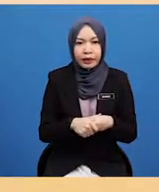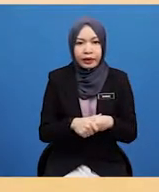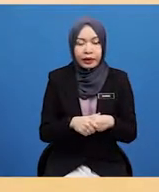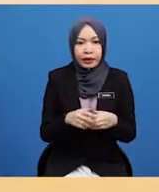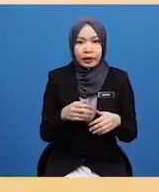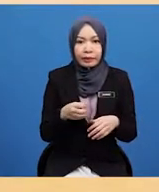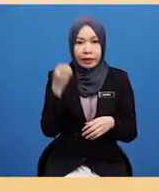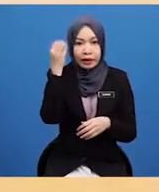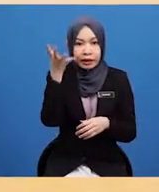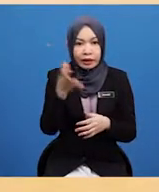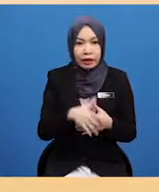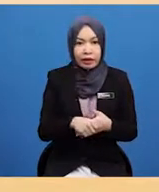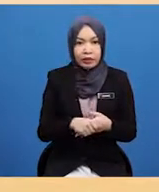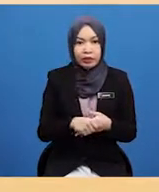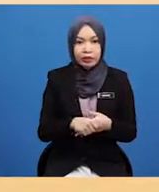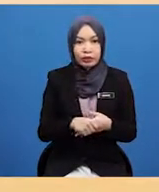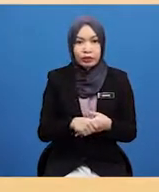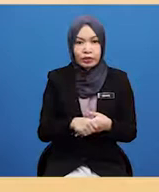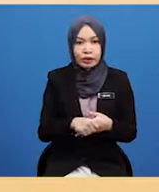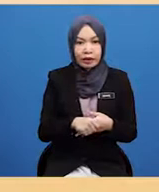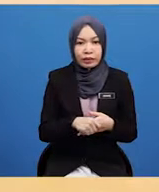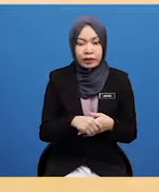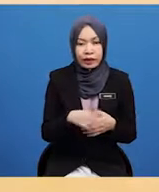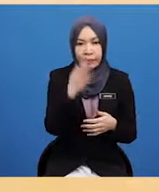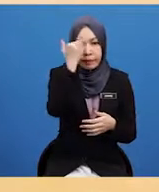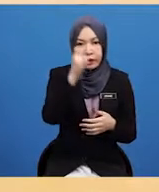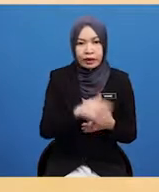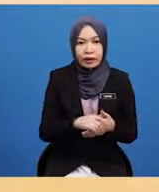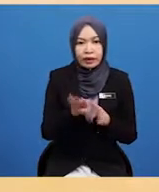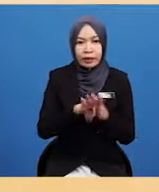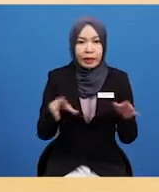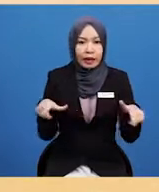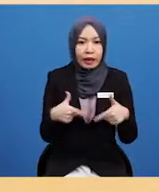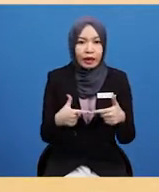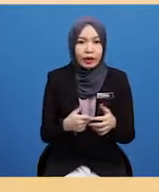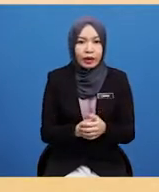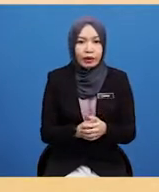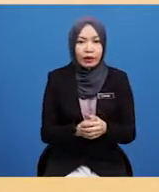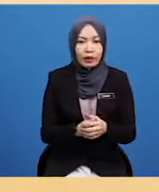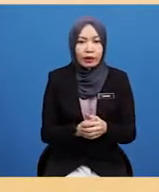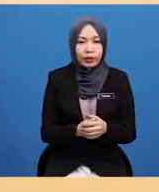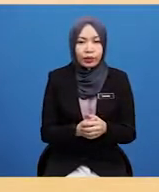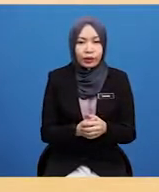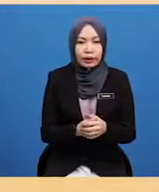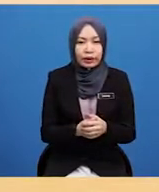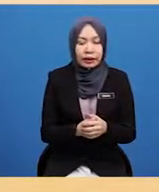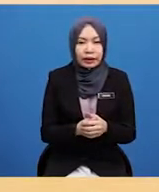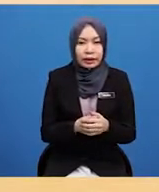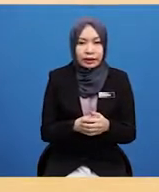Canggu menentang British di Kelantan. Murid-murid tahu jawapannya? Bagus, tepat sekali jawapan